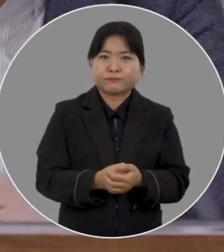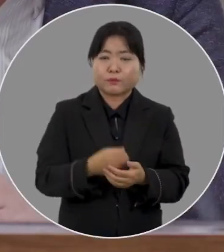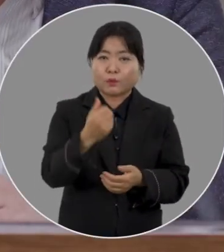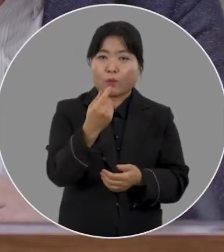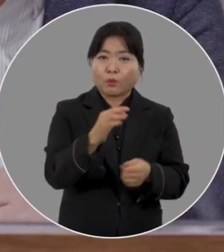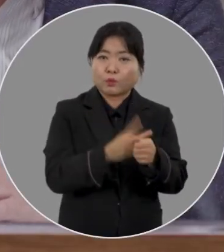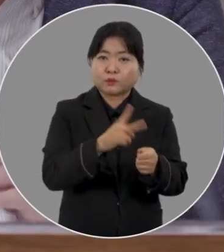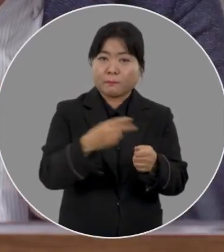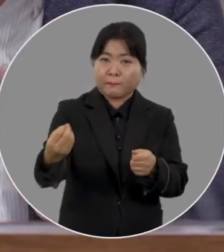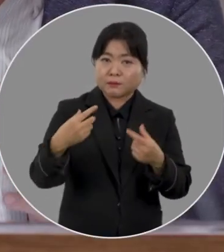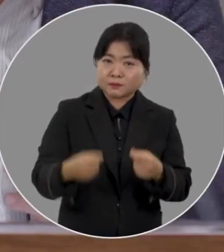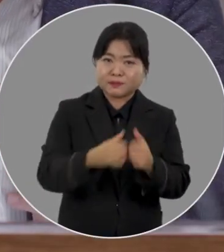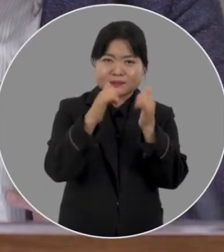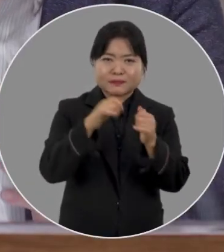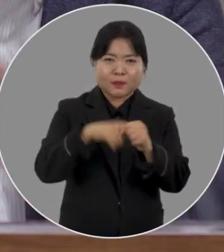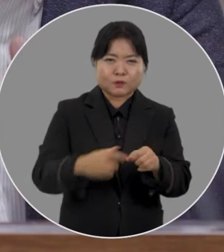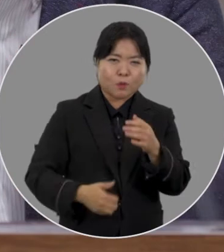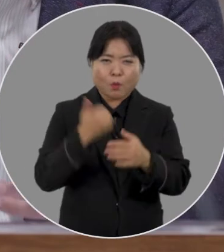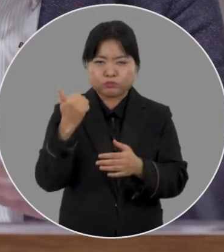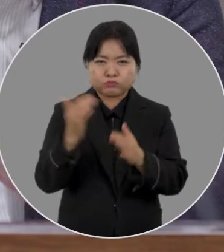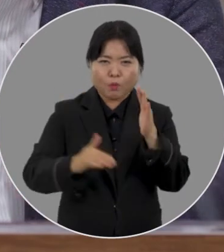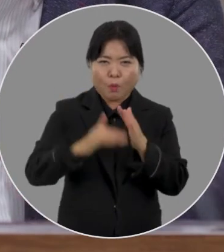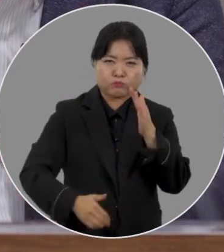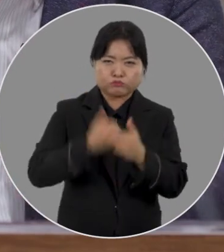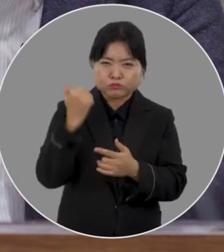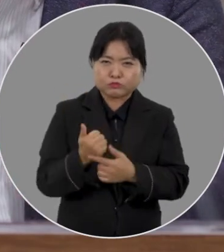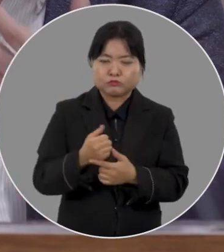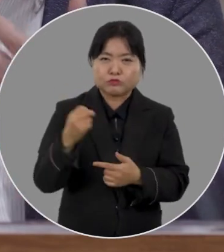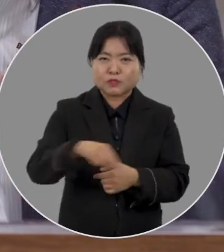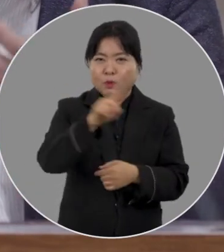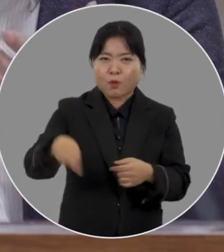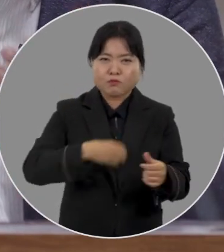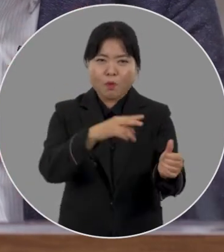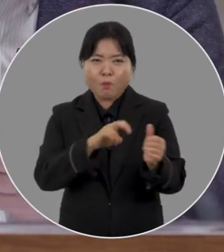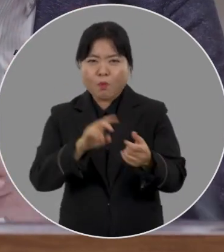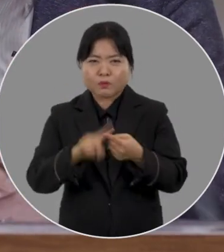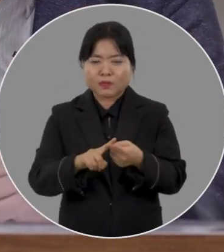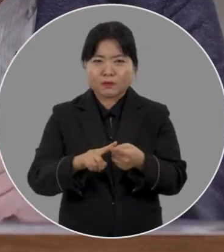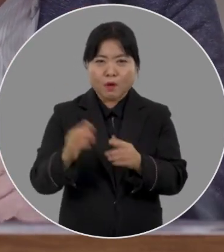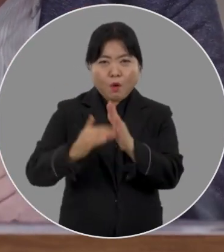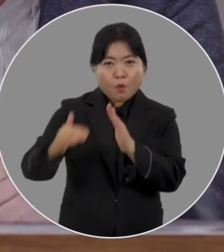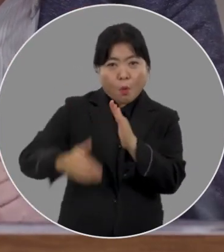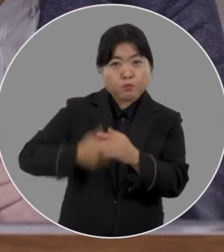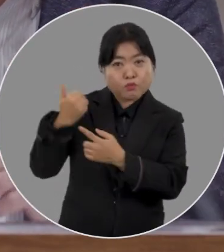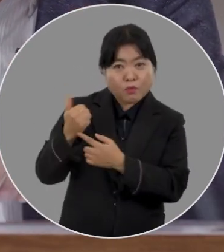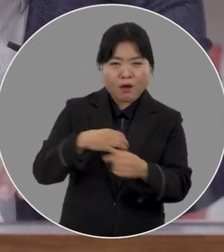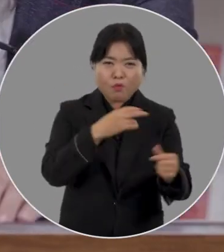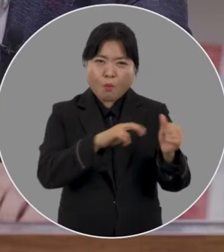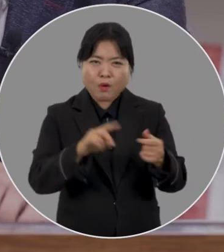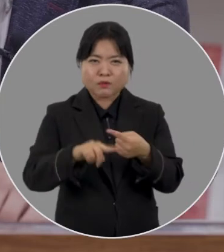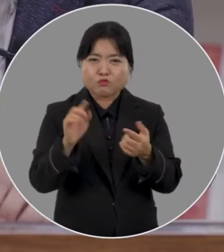교수님 얘기하셨던 어떤 우리 사회적 공분이나 어떤 그 이것과 혐오를 어떻게 이제 구분할 것인가.